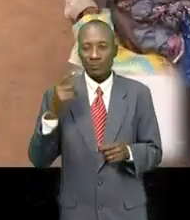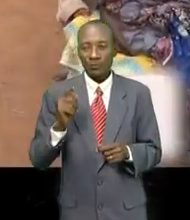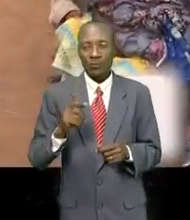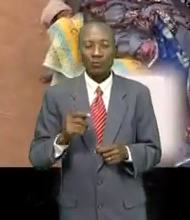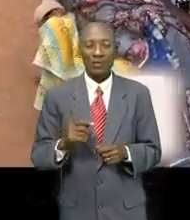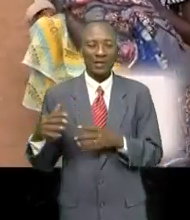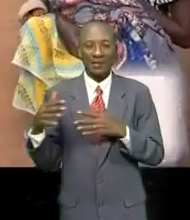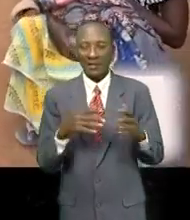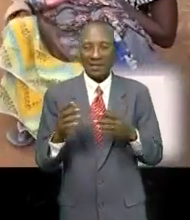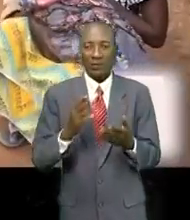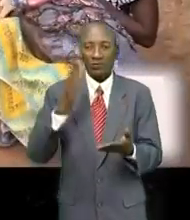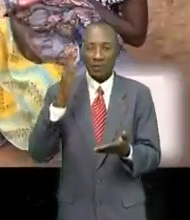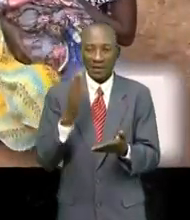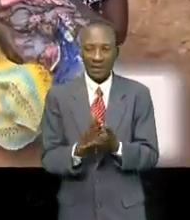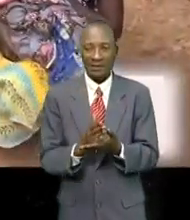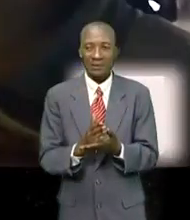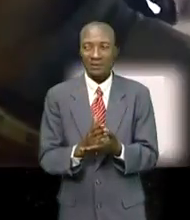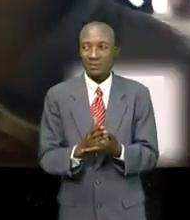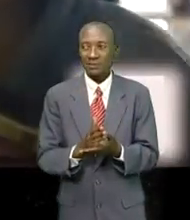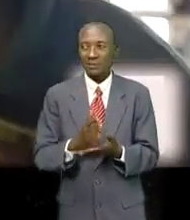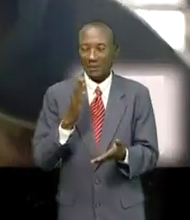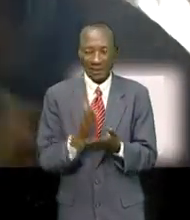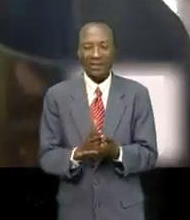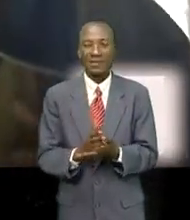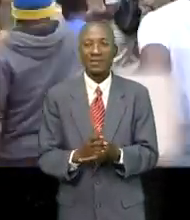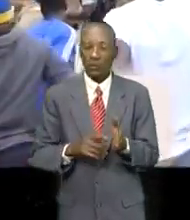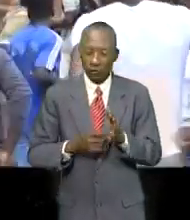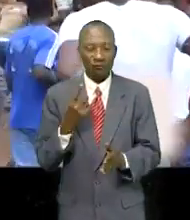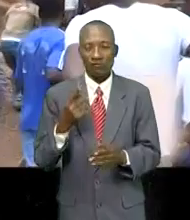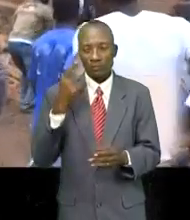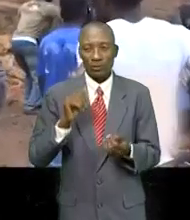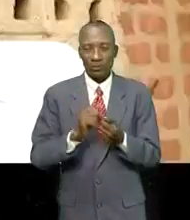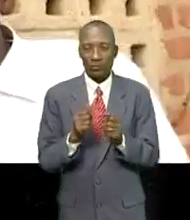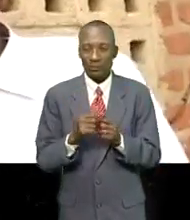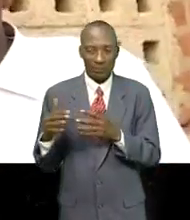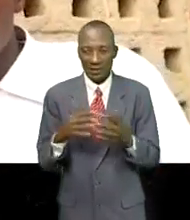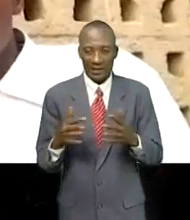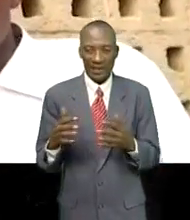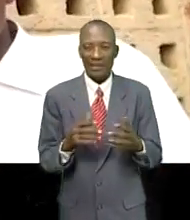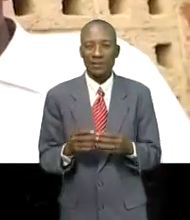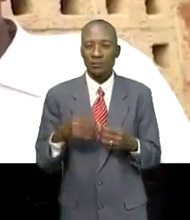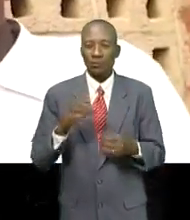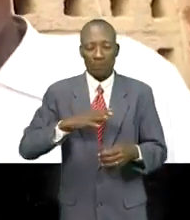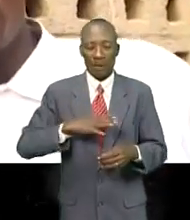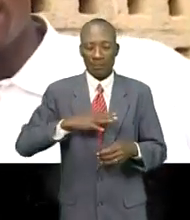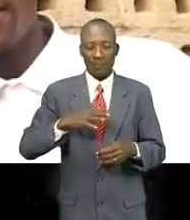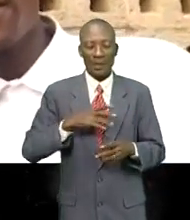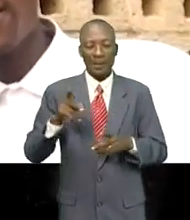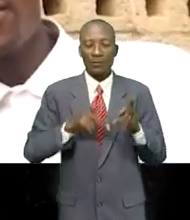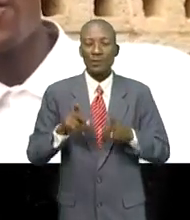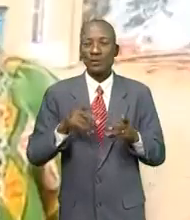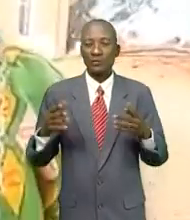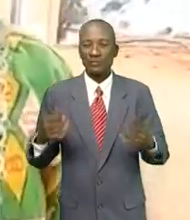violences cycliques qui n'ont que trop duré dans ces parties du territoire national. Ces populations sont invitées à se comporter dignement